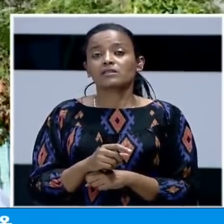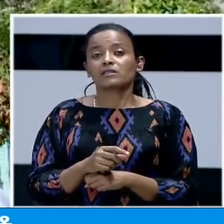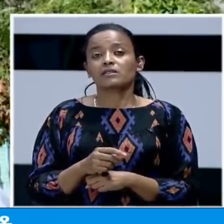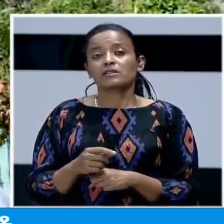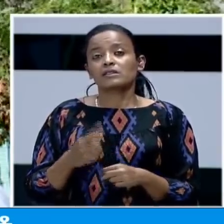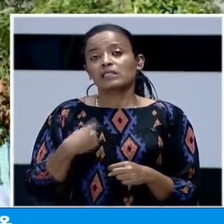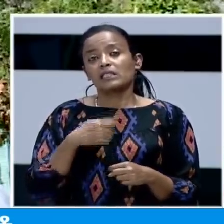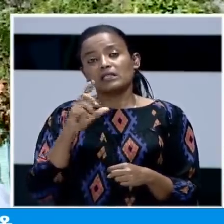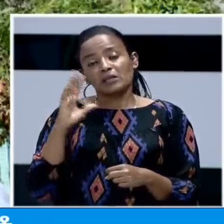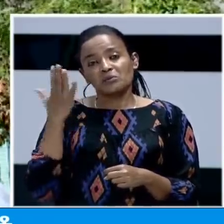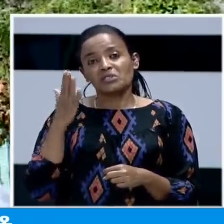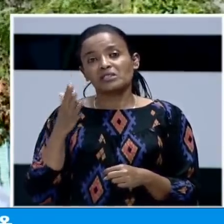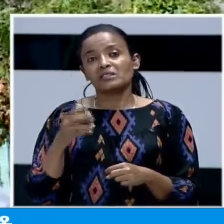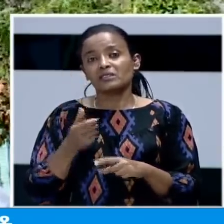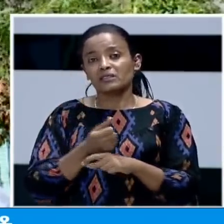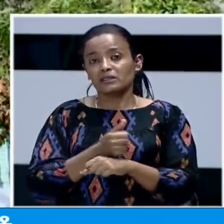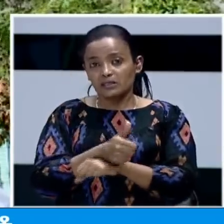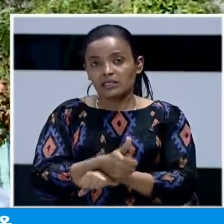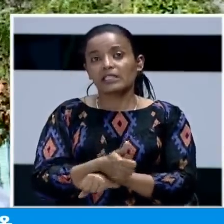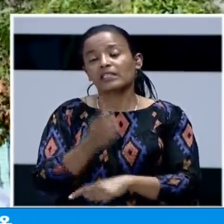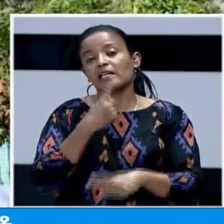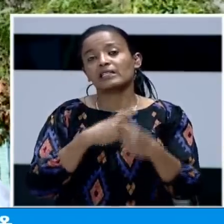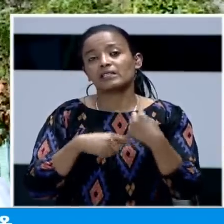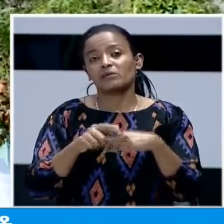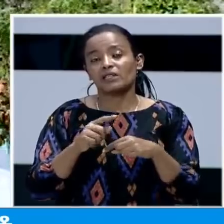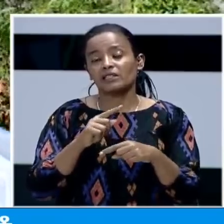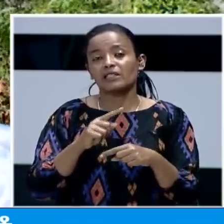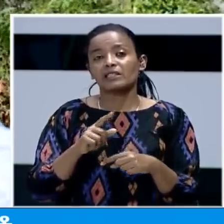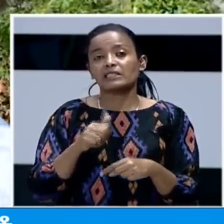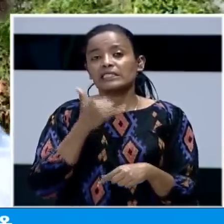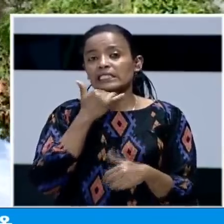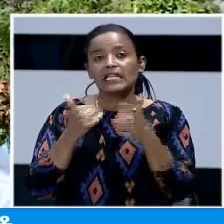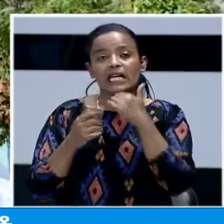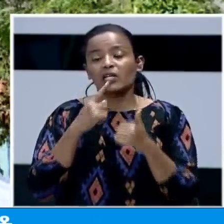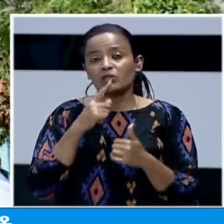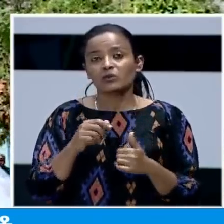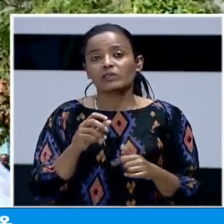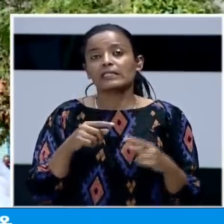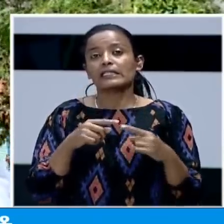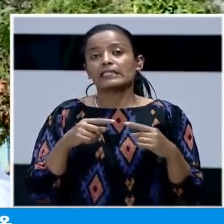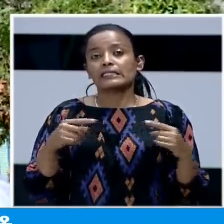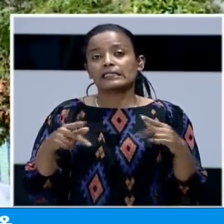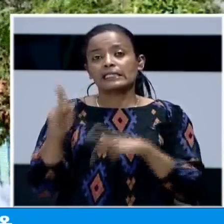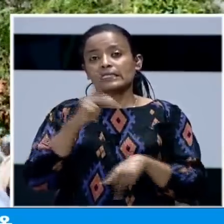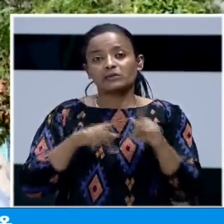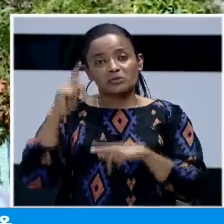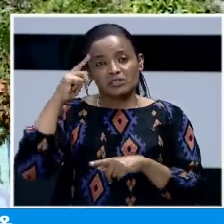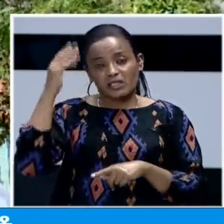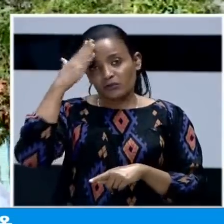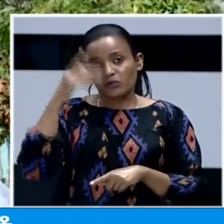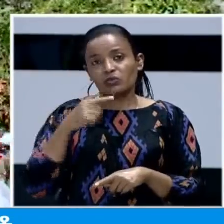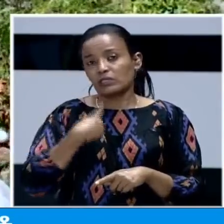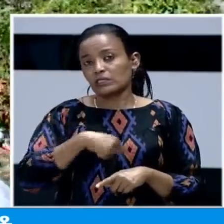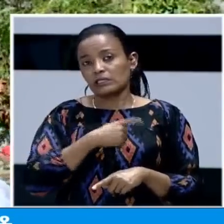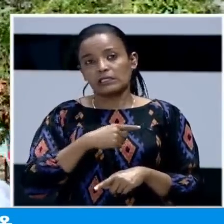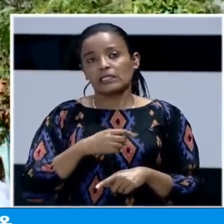ينا مثل سل الخونة مثلنا نغيرنا طرعنا غرونا ليو زنها جيجا زرعوا أيو صار هذي تقرأي مخان النفول تعطيه أنا إحنا زي